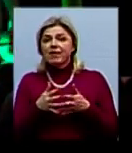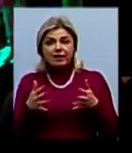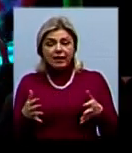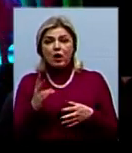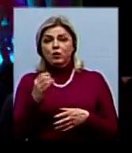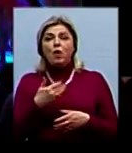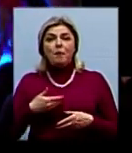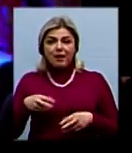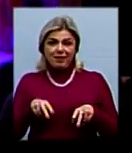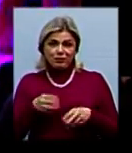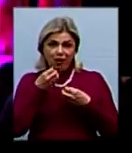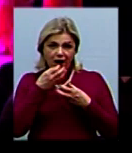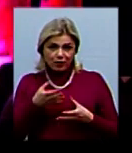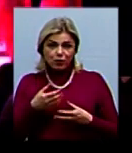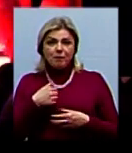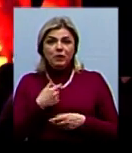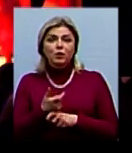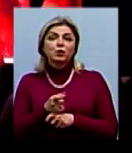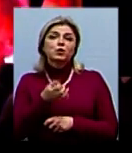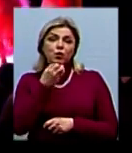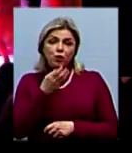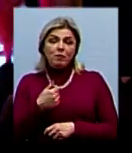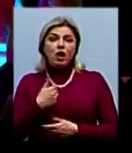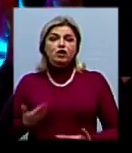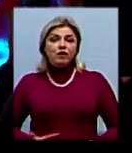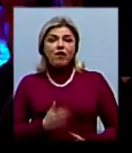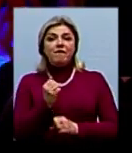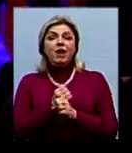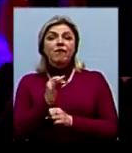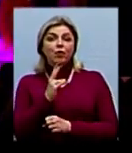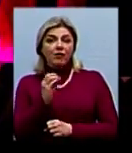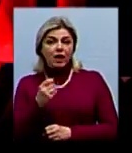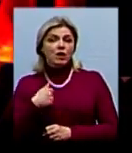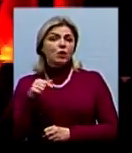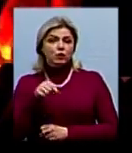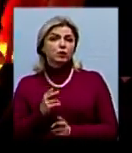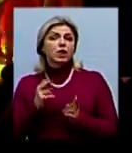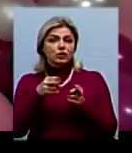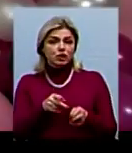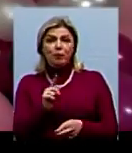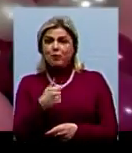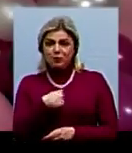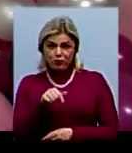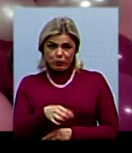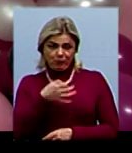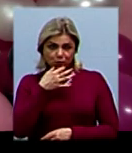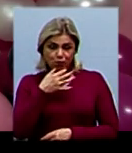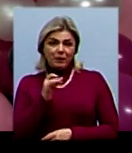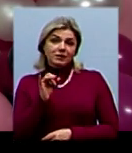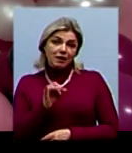ми танцюємо гарно. Мені дуже добре. Я живу в Варварівці, але я сюди їжджу, тому що мені тут подобається. І я